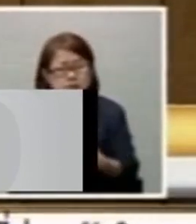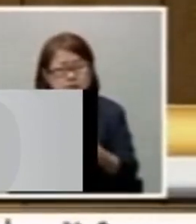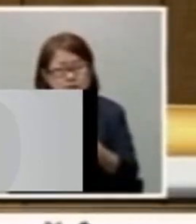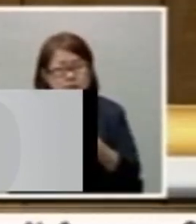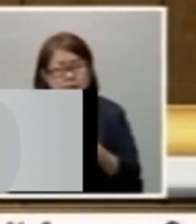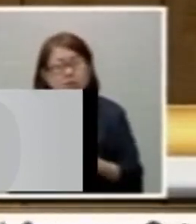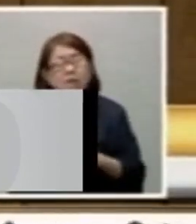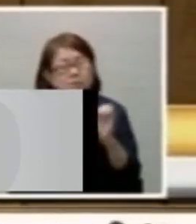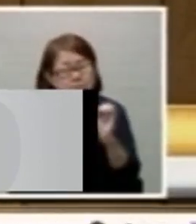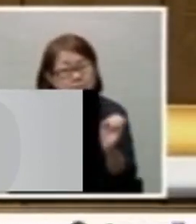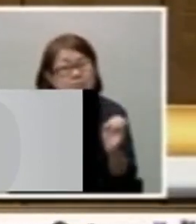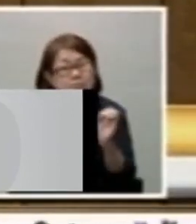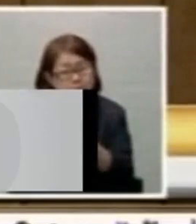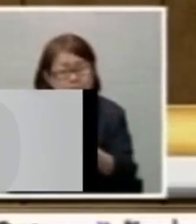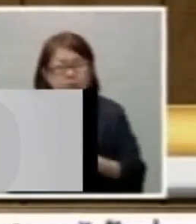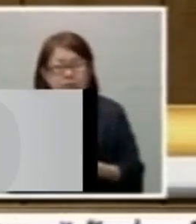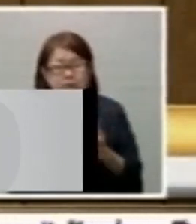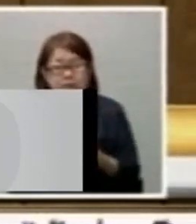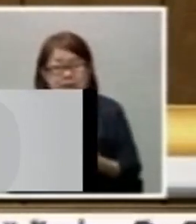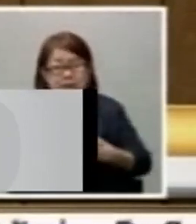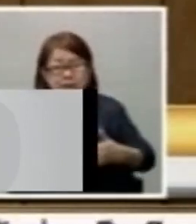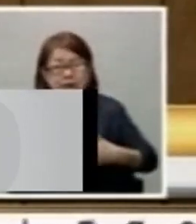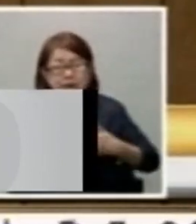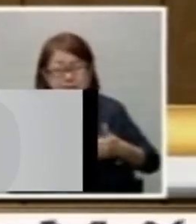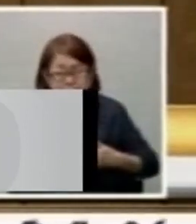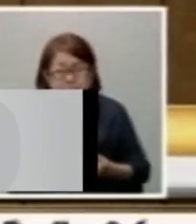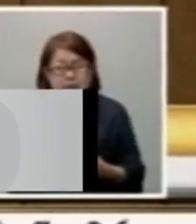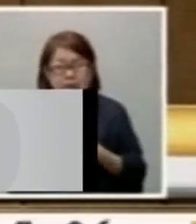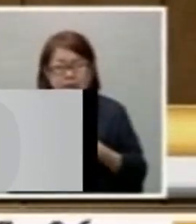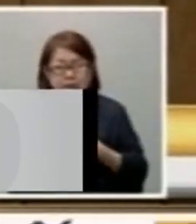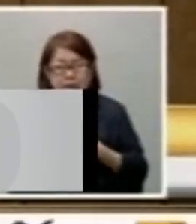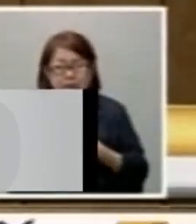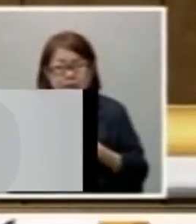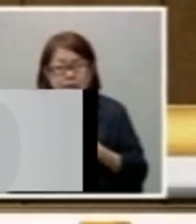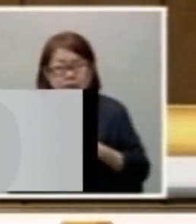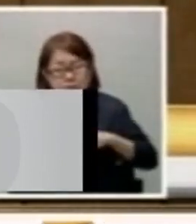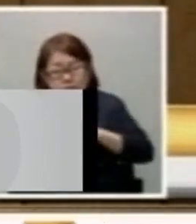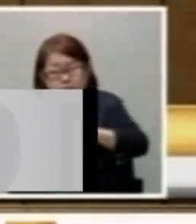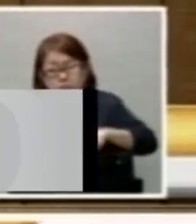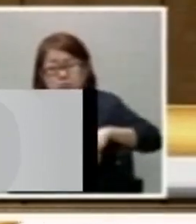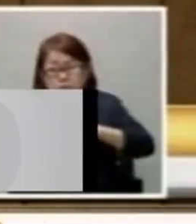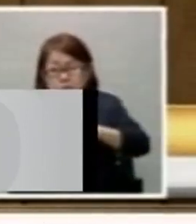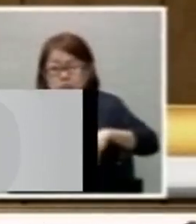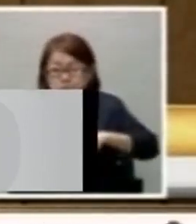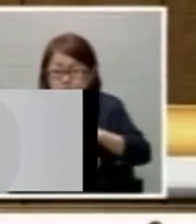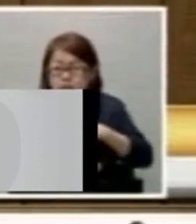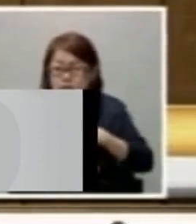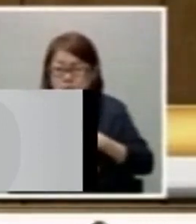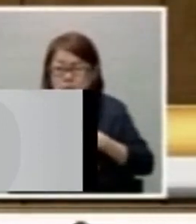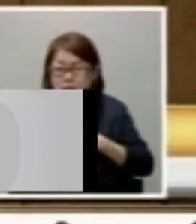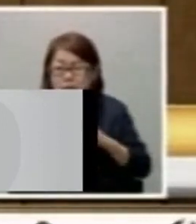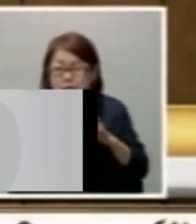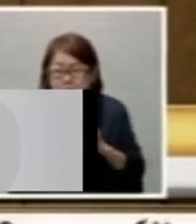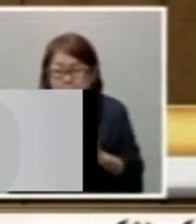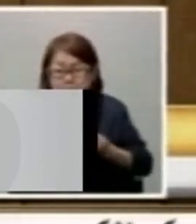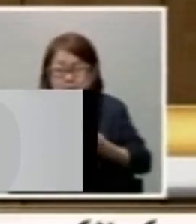การทั้งหมดที่เกิดขึ้นเนี่ยจริงๆคุณธรรมนัสไม่ได้มีส่วนเกี่ยวข้องเฉพาะในออสเตรเลียแต่มันมีการวางแผนมีการ เอาของกันเนี่ยตั้ง